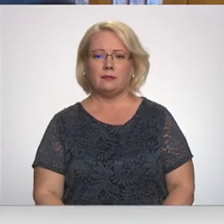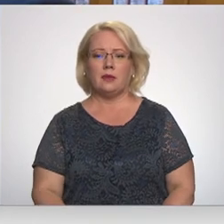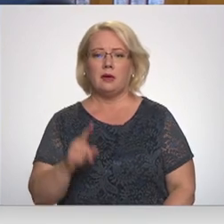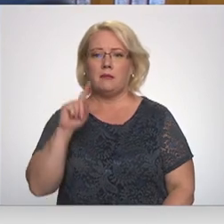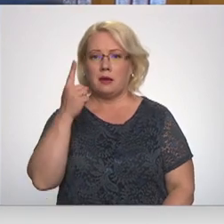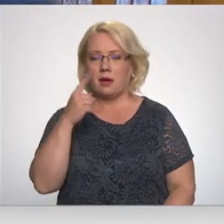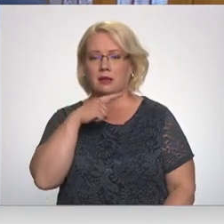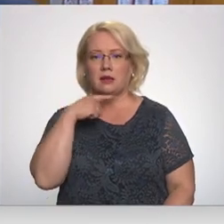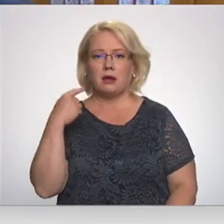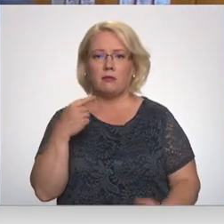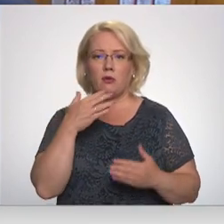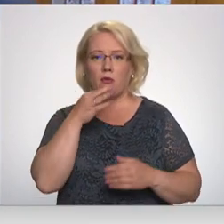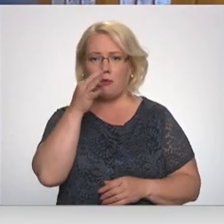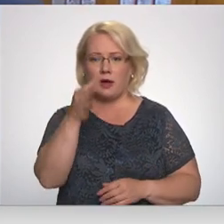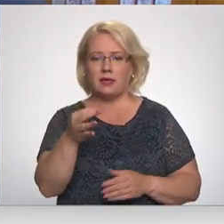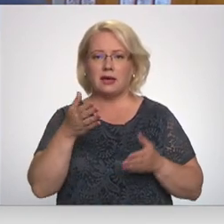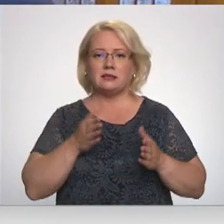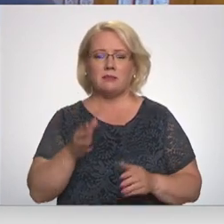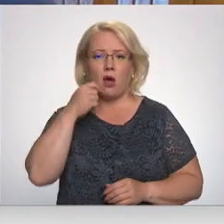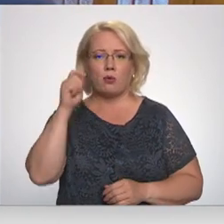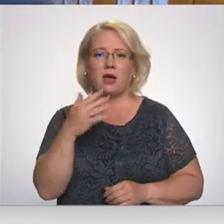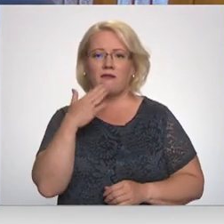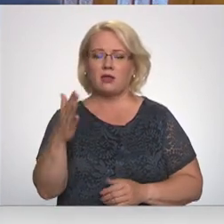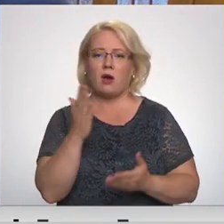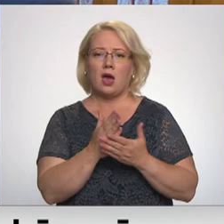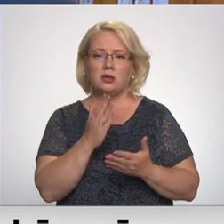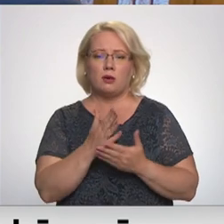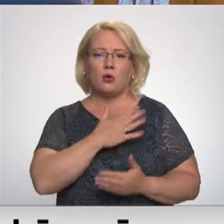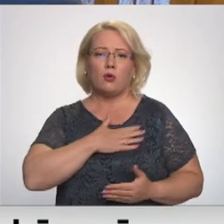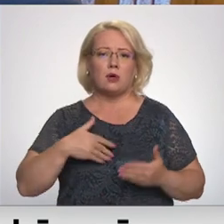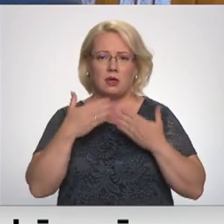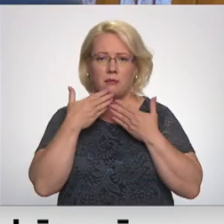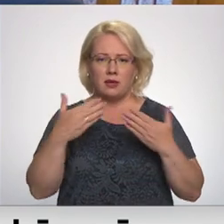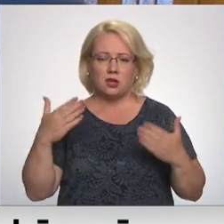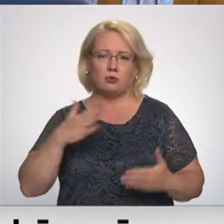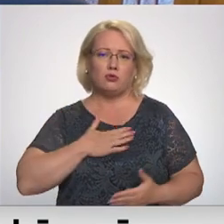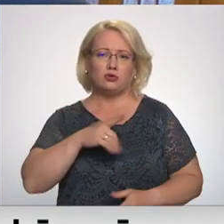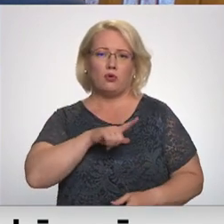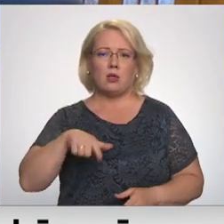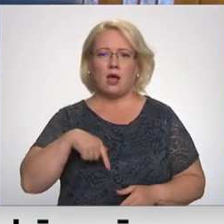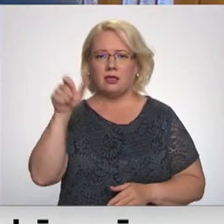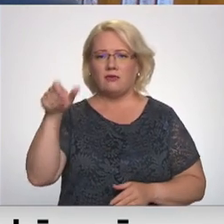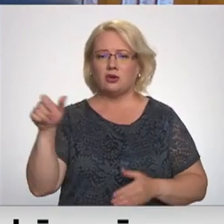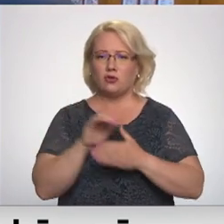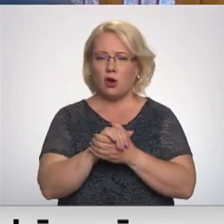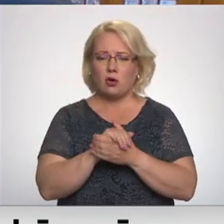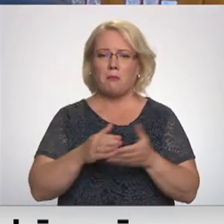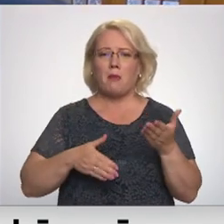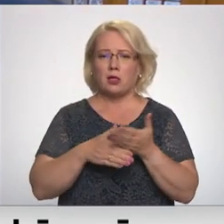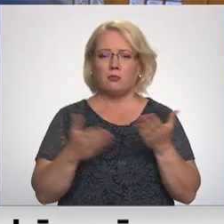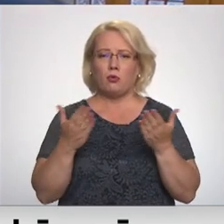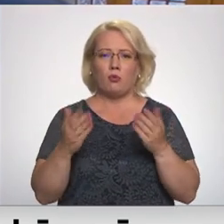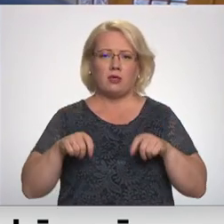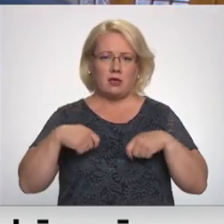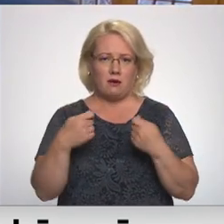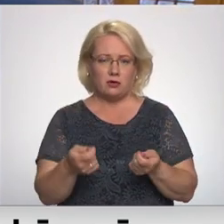Pirmkārt, gribētu pateikt dzimtajā ukraiņu valodā, ka esam ļoti pateicīgi mūsu latviešu draugiem par palīdzību, ko esat mums snieguši. No